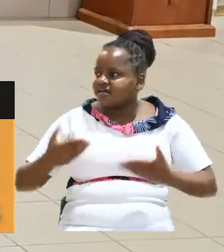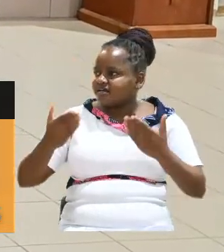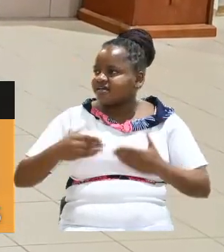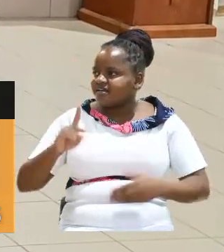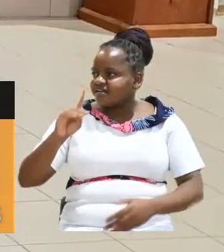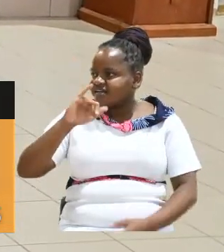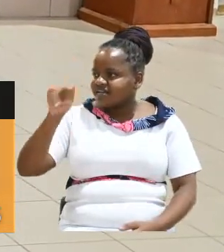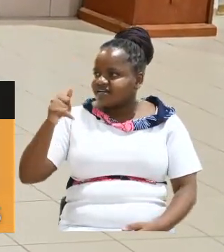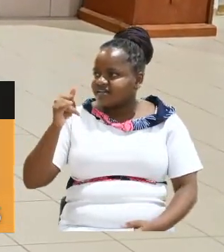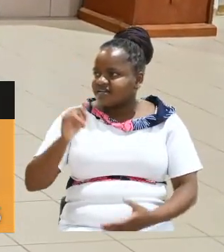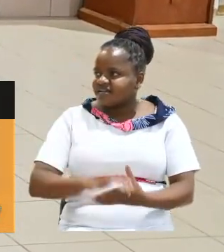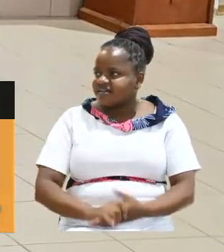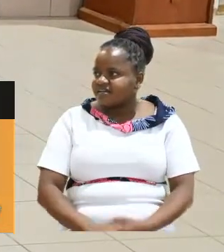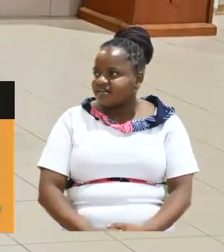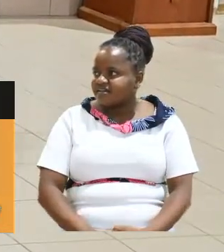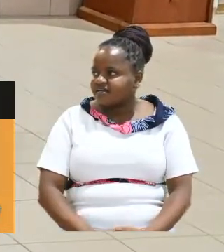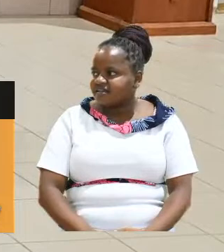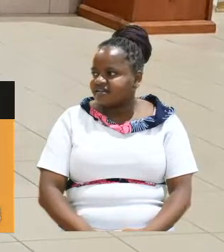DJ.